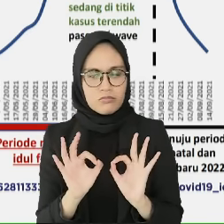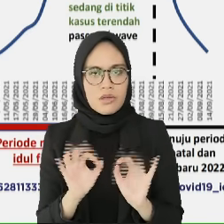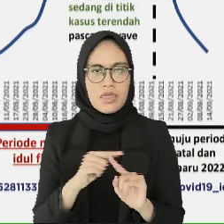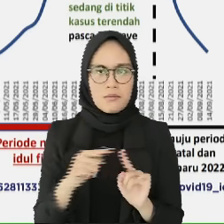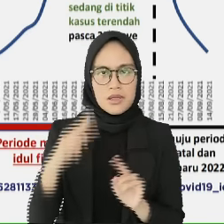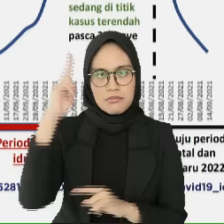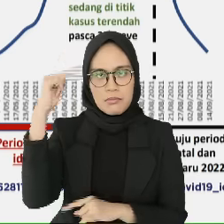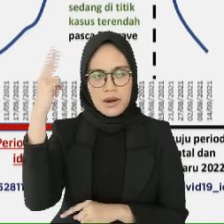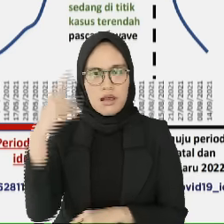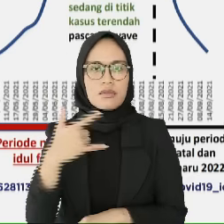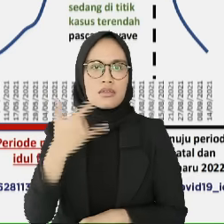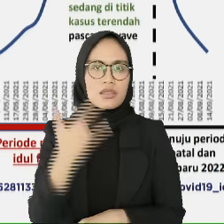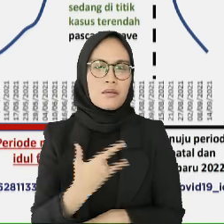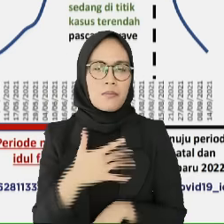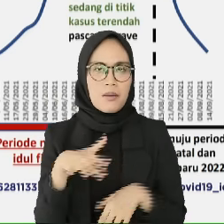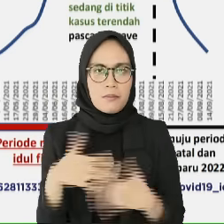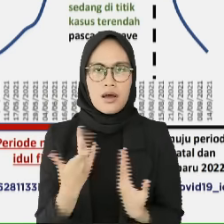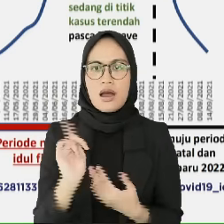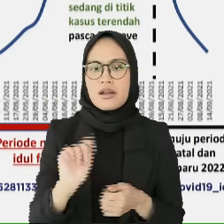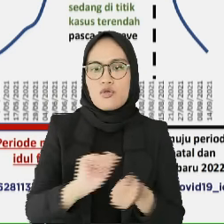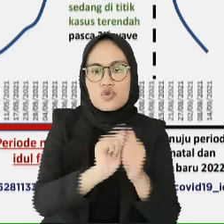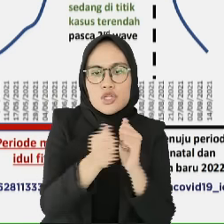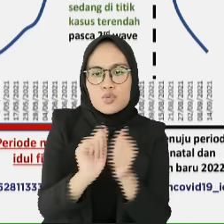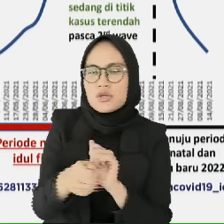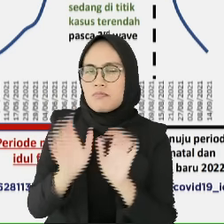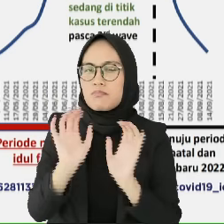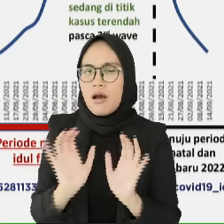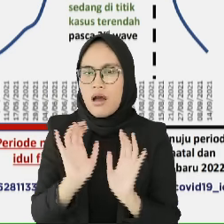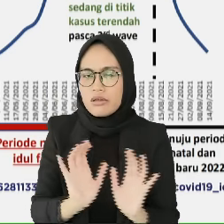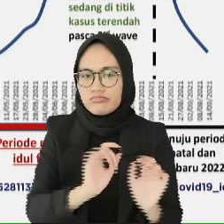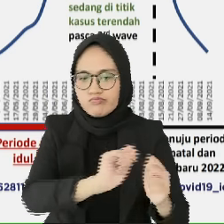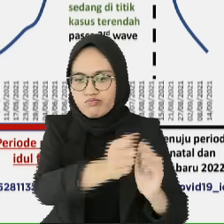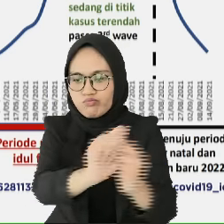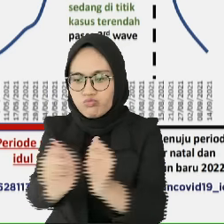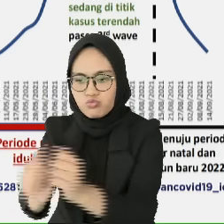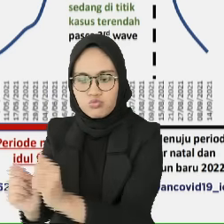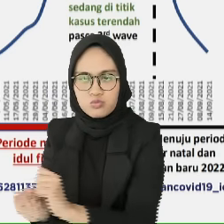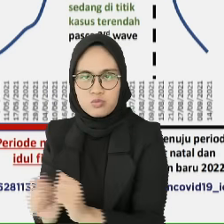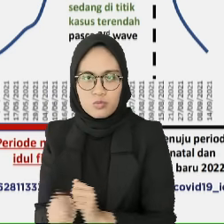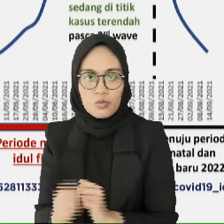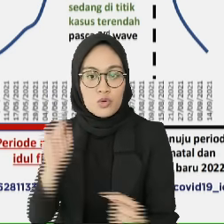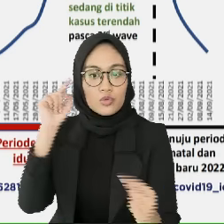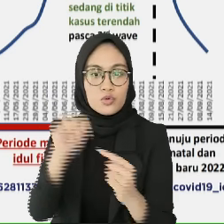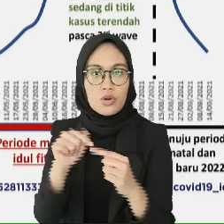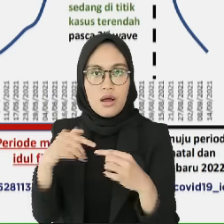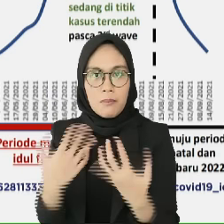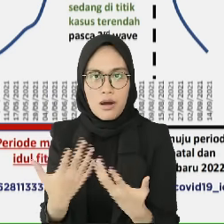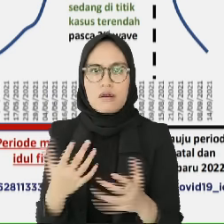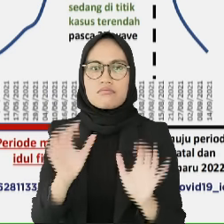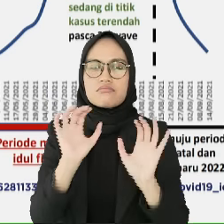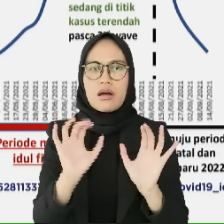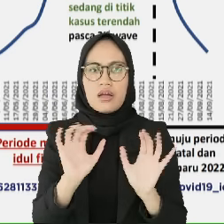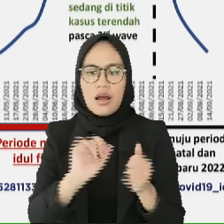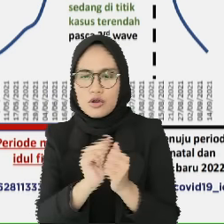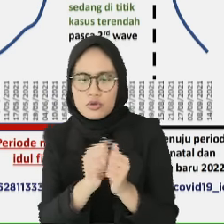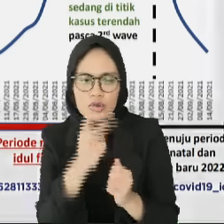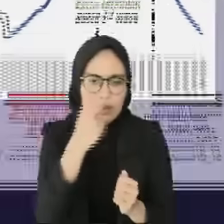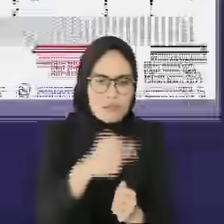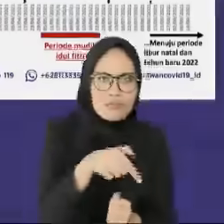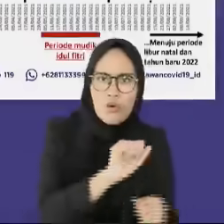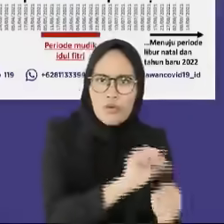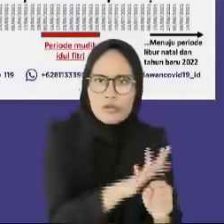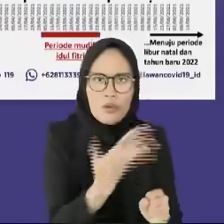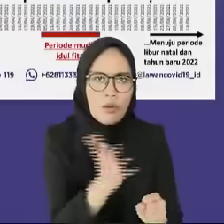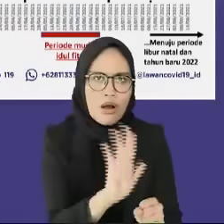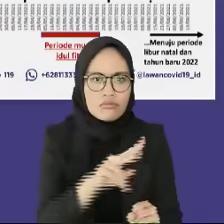jumlah testing di Indonesia agar semakin banyak kasus yang dapat dideteksi. Di minggu terakhir, jumlah